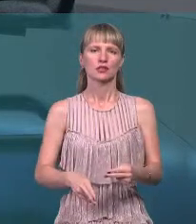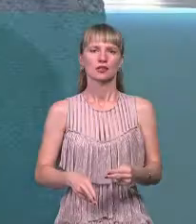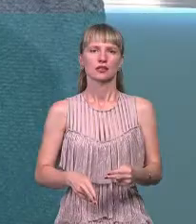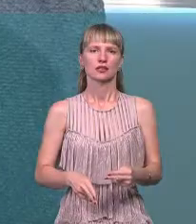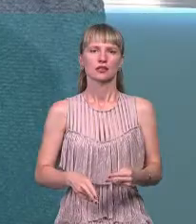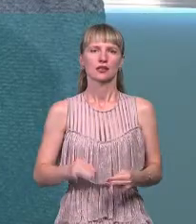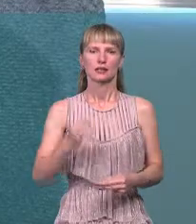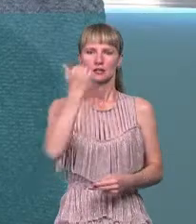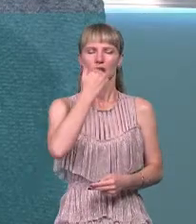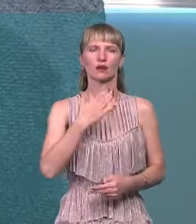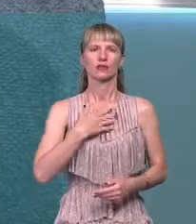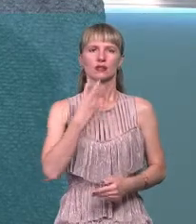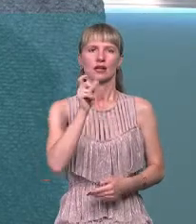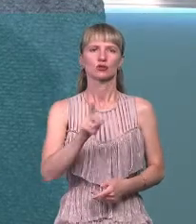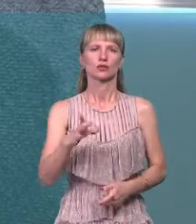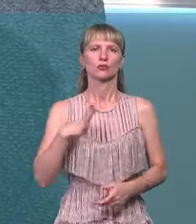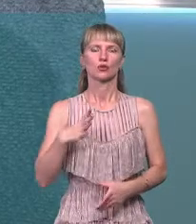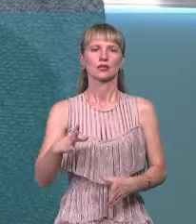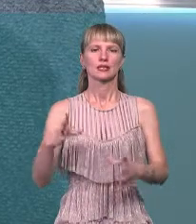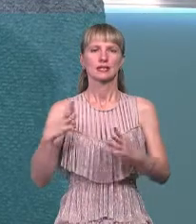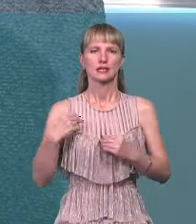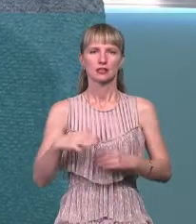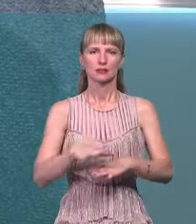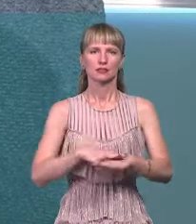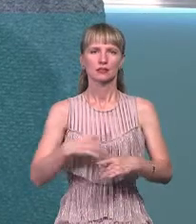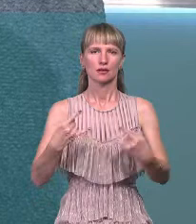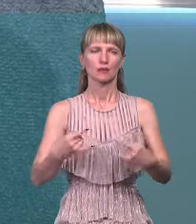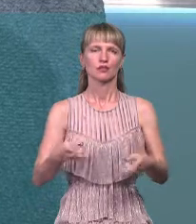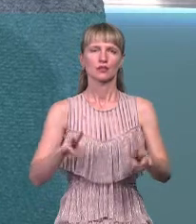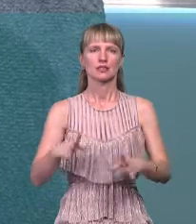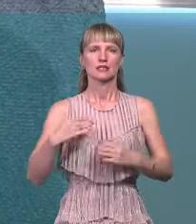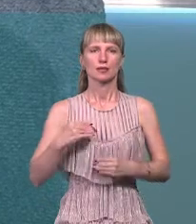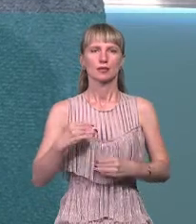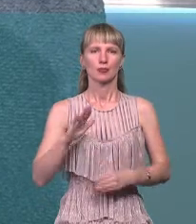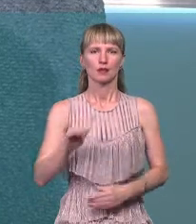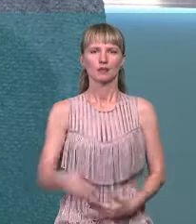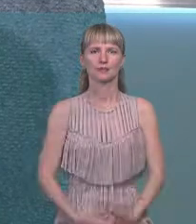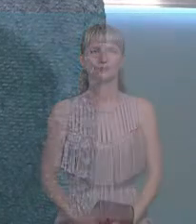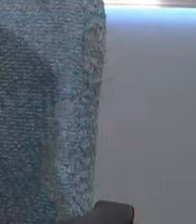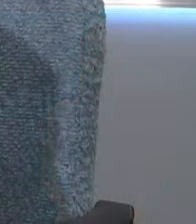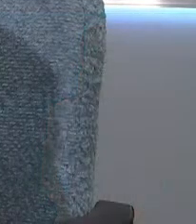Дякую нашим телеглядачам, що сьогодні були з Суспільним. Залишайтеся з нами. До побачення.